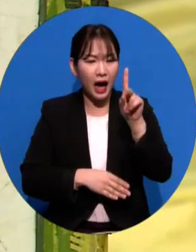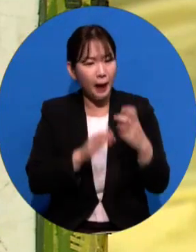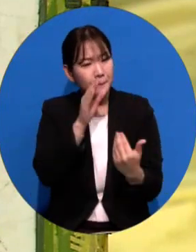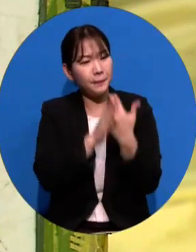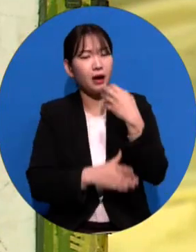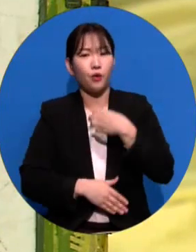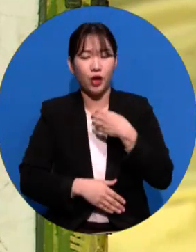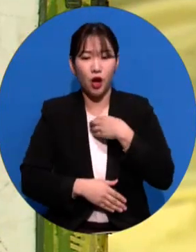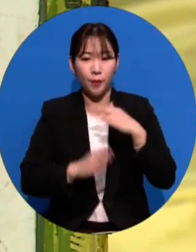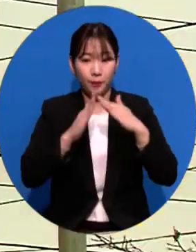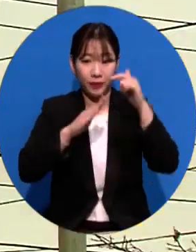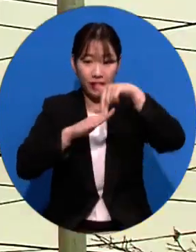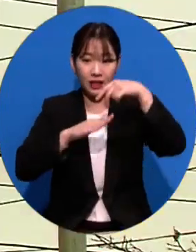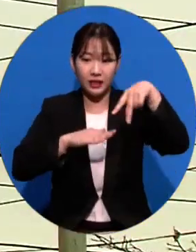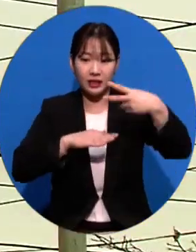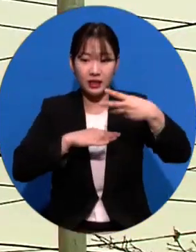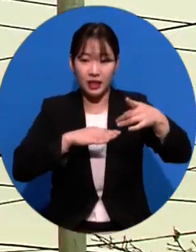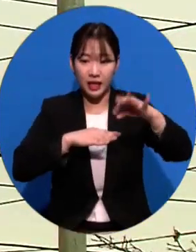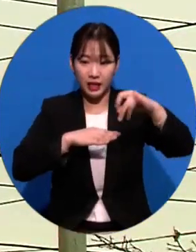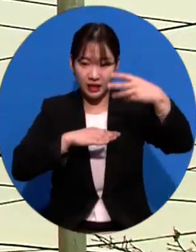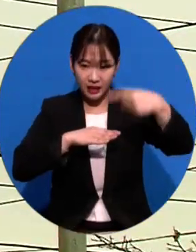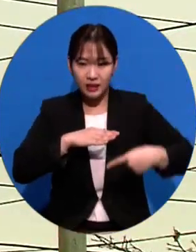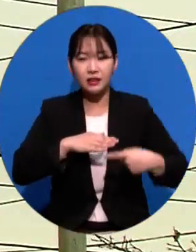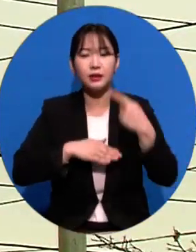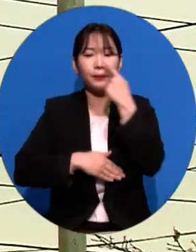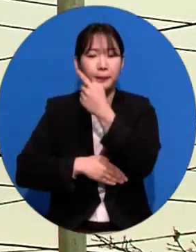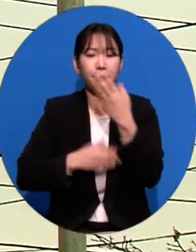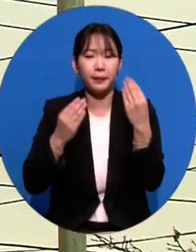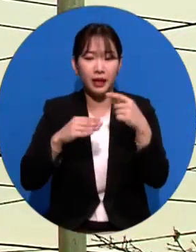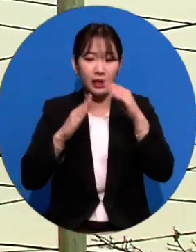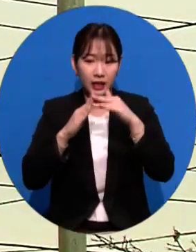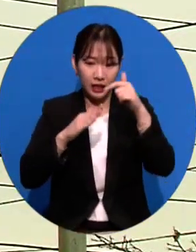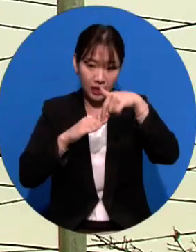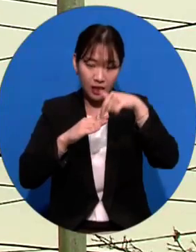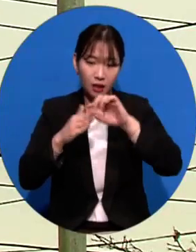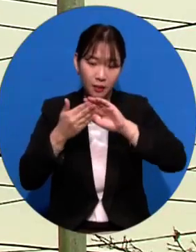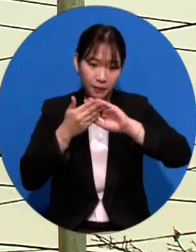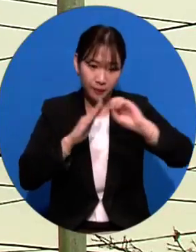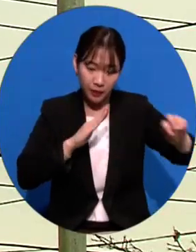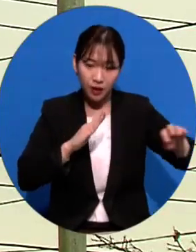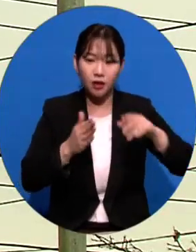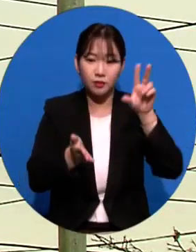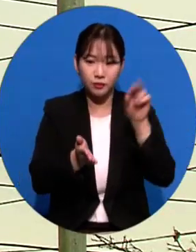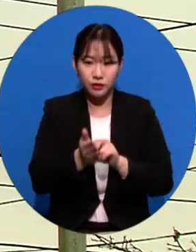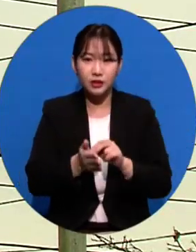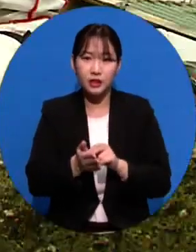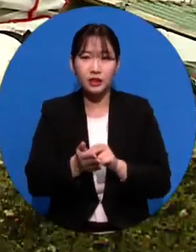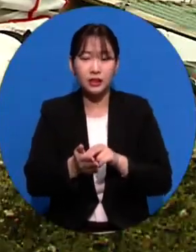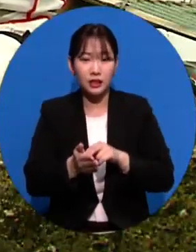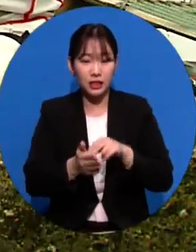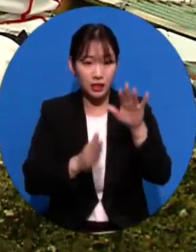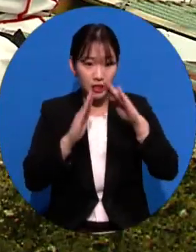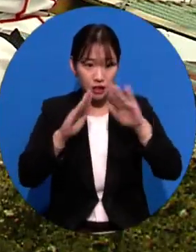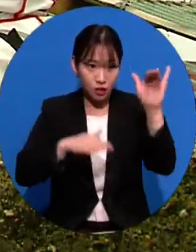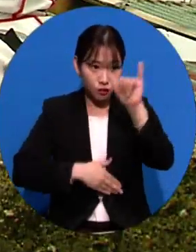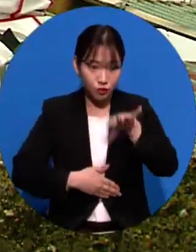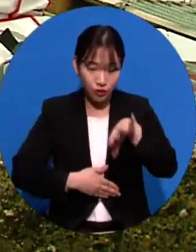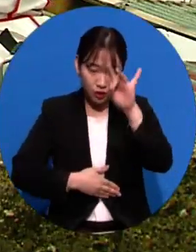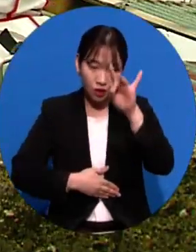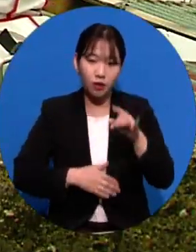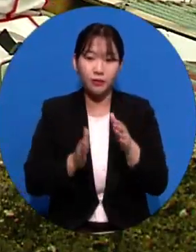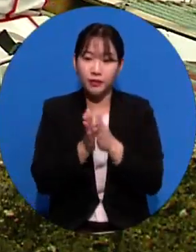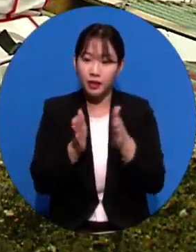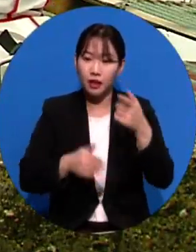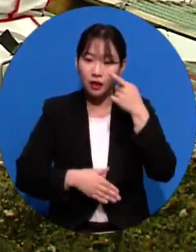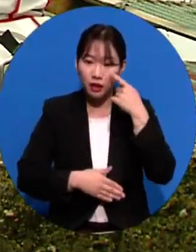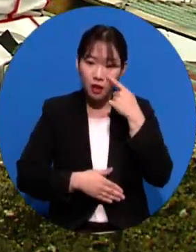지붕 인 것으로 파악됐습니다 슬레이트 지붕 철거 문제는 전라남도가 전국 최초로 시도하는 빈집 종합 꽈리